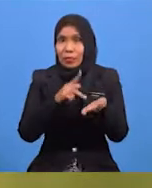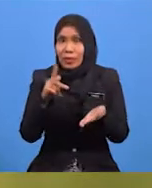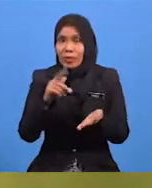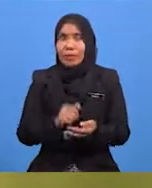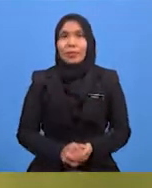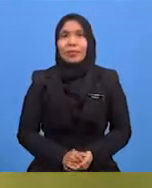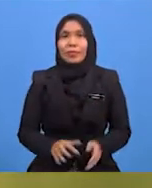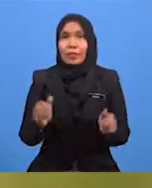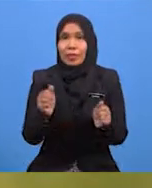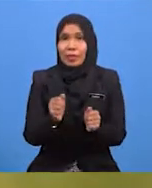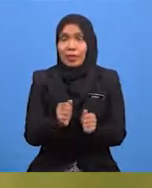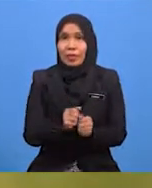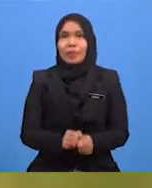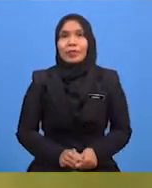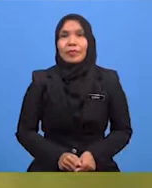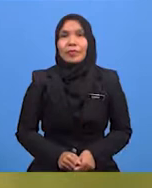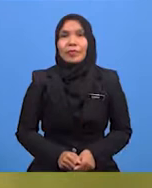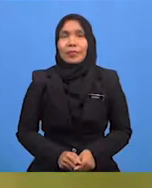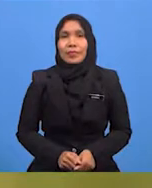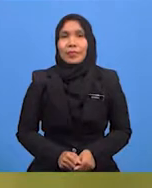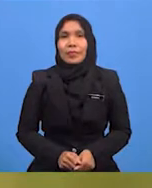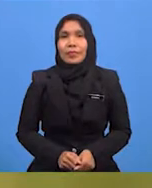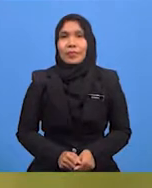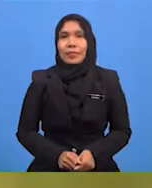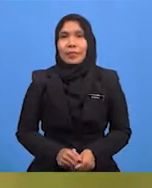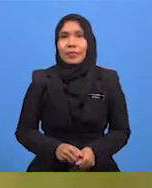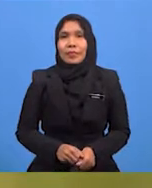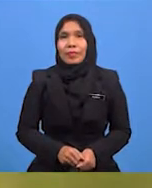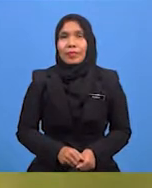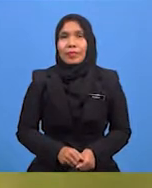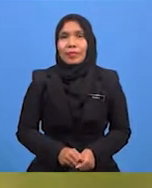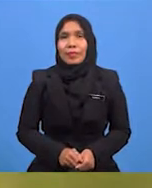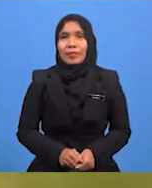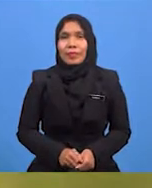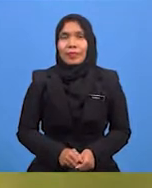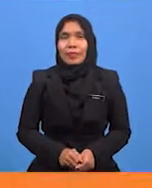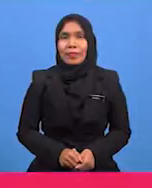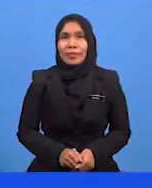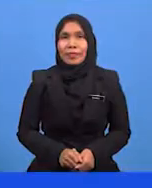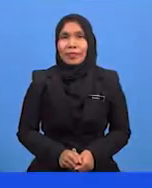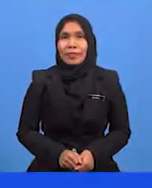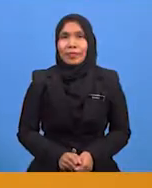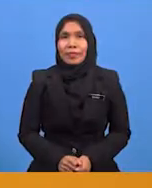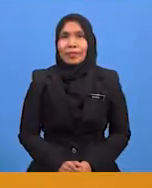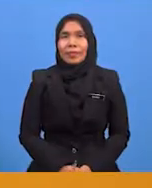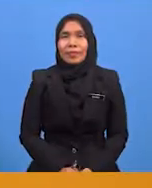dahulu deklamasi sajak pesan lelaki kecil kepada gadis kampus.